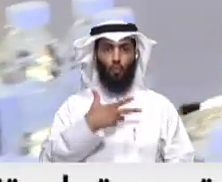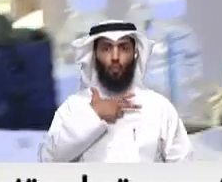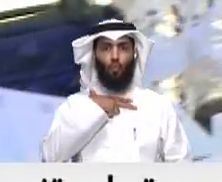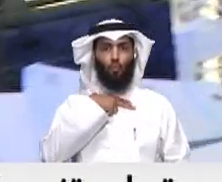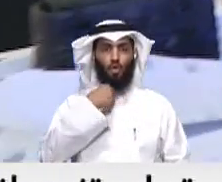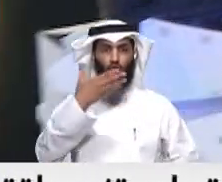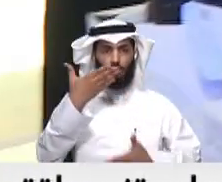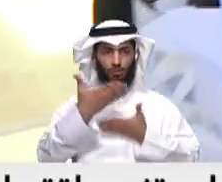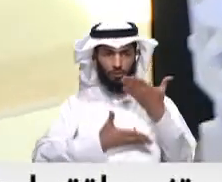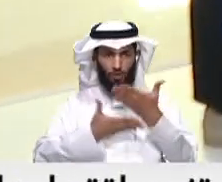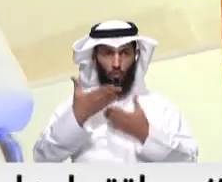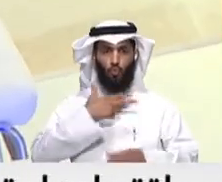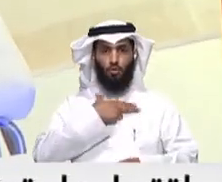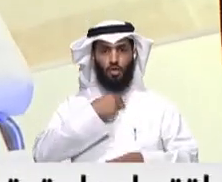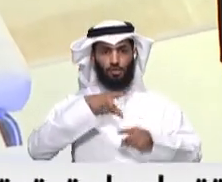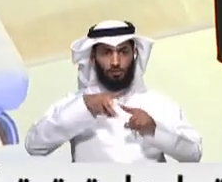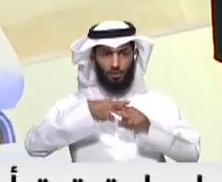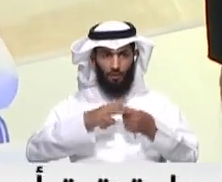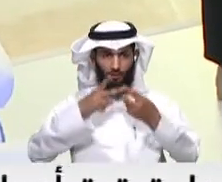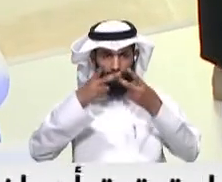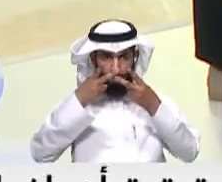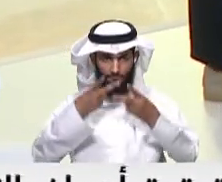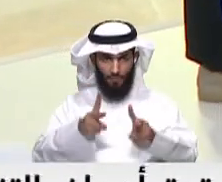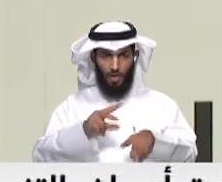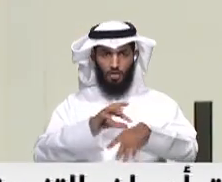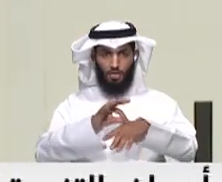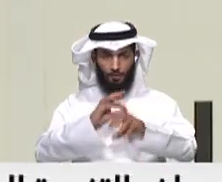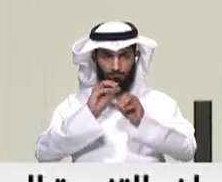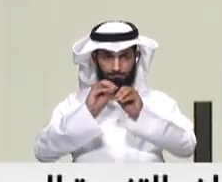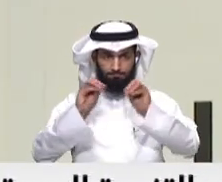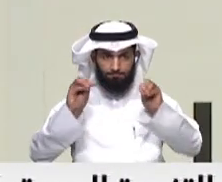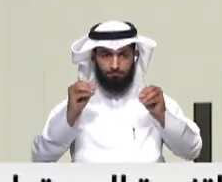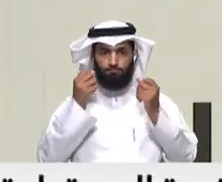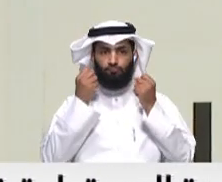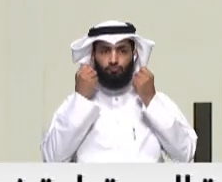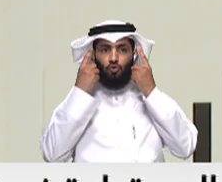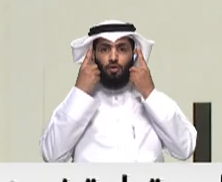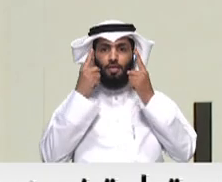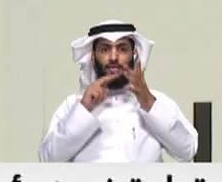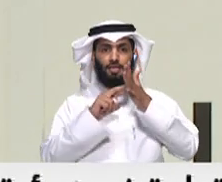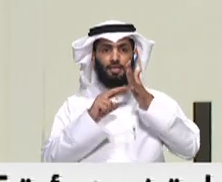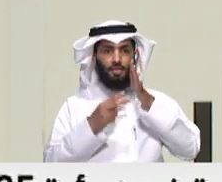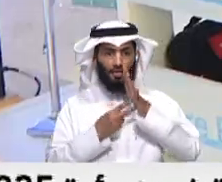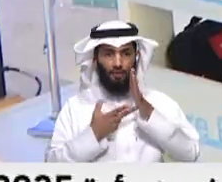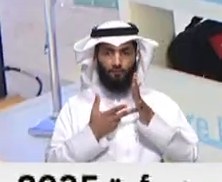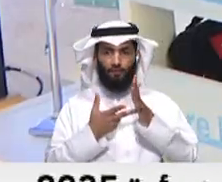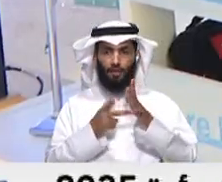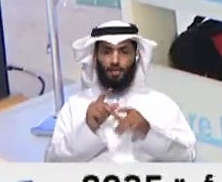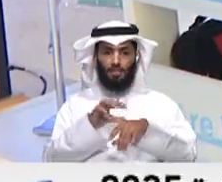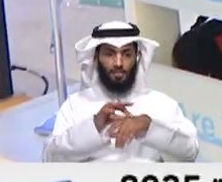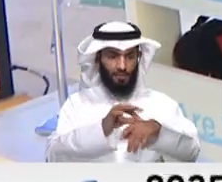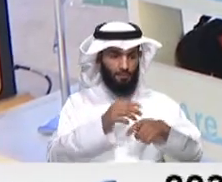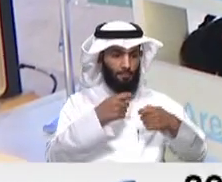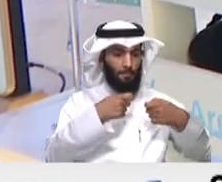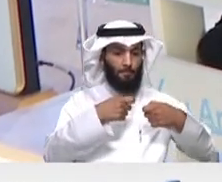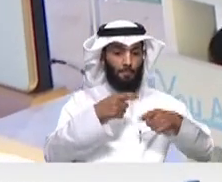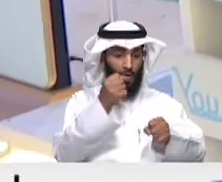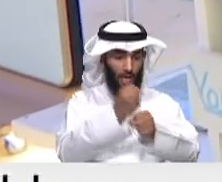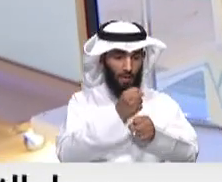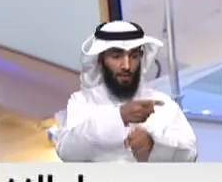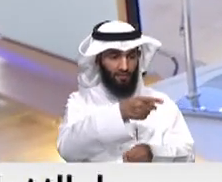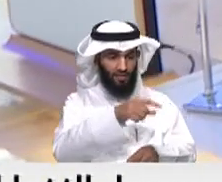التجاره والصناعه حملاتها التوعويه عبر ركن للتواصل مع المستهلك في المجمعات